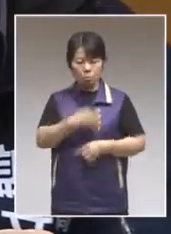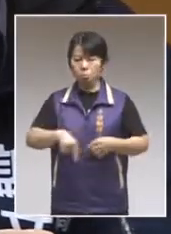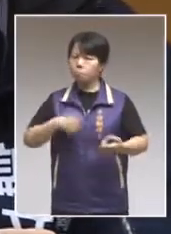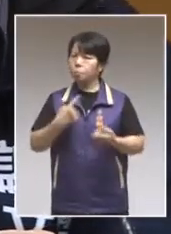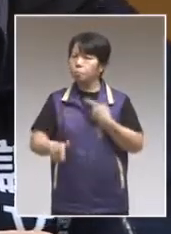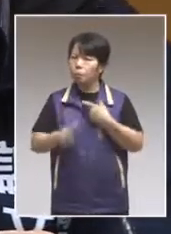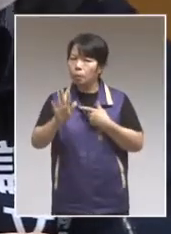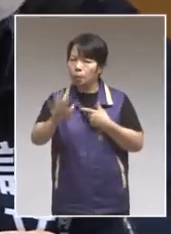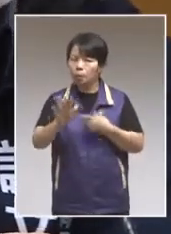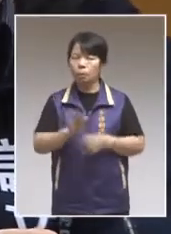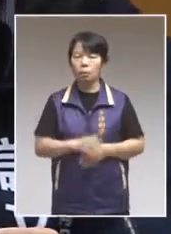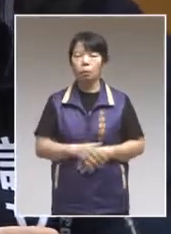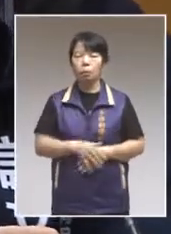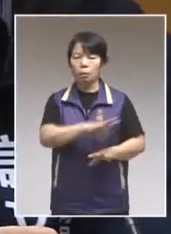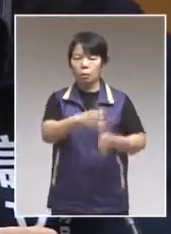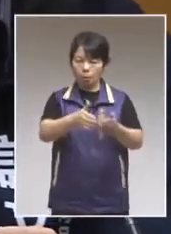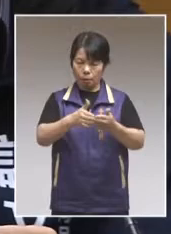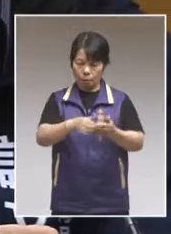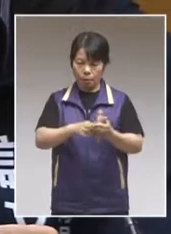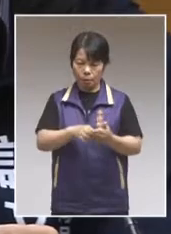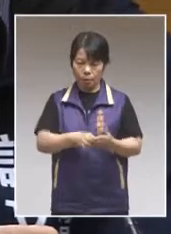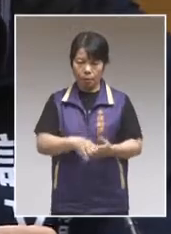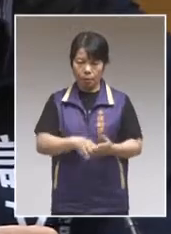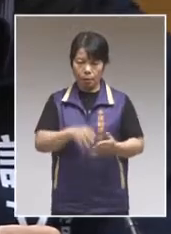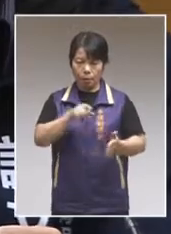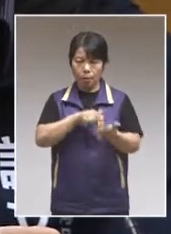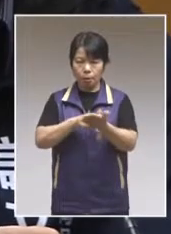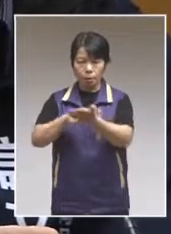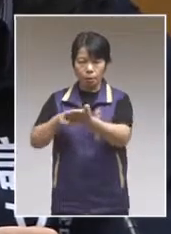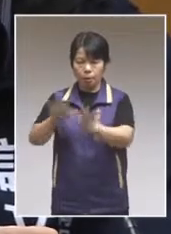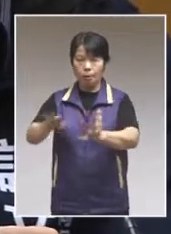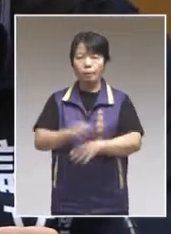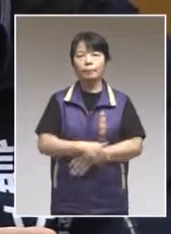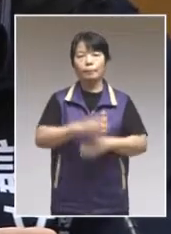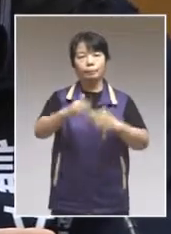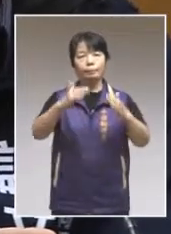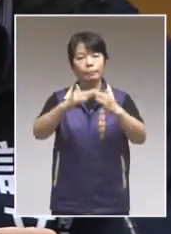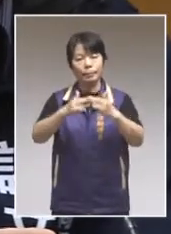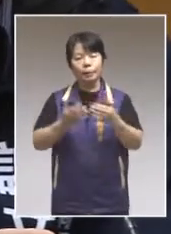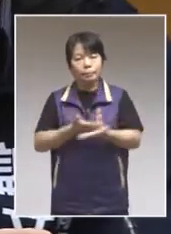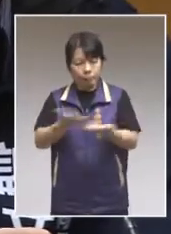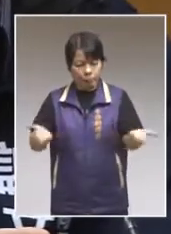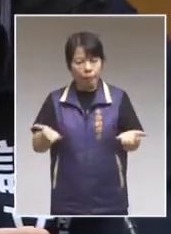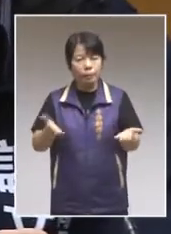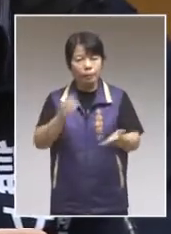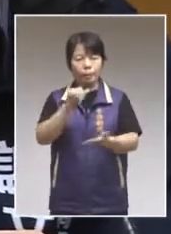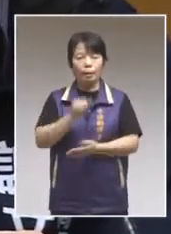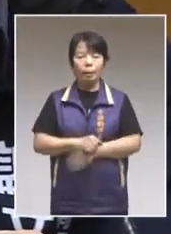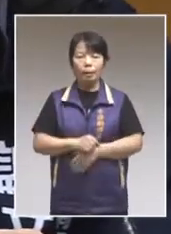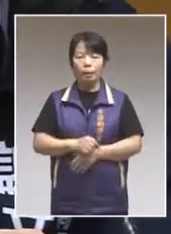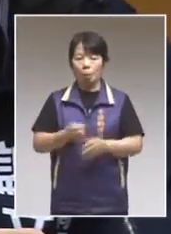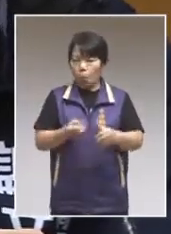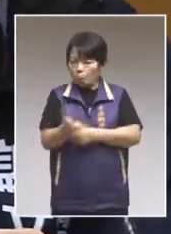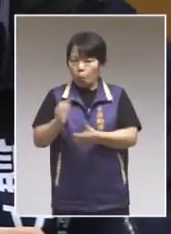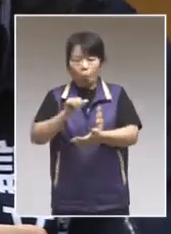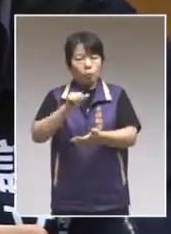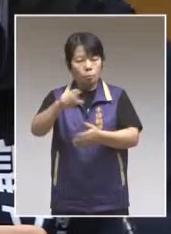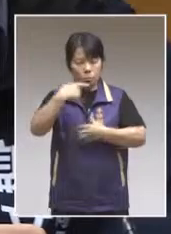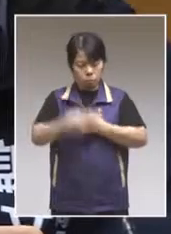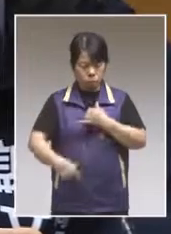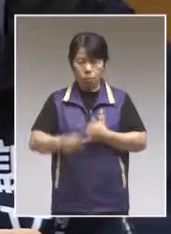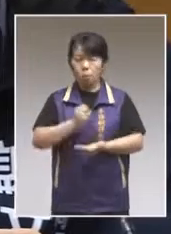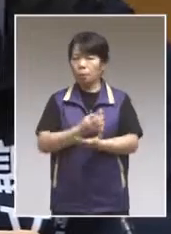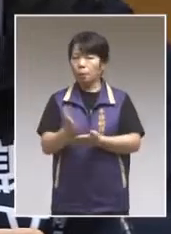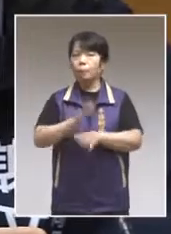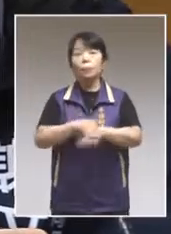请这个疫苗假，我们学校都会给予这个同意，而且不会列入出缺席记录。所以只要有任何不